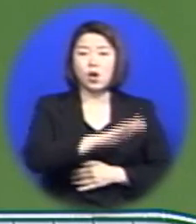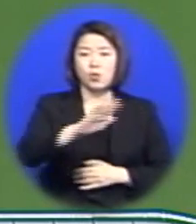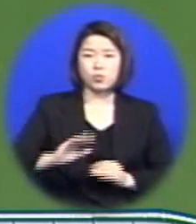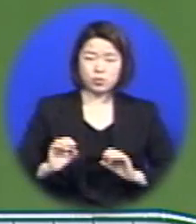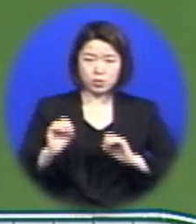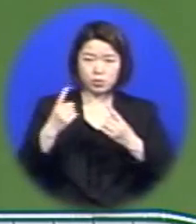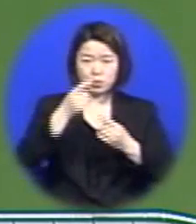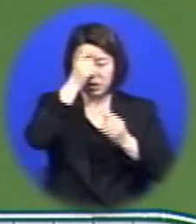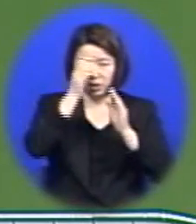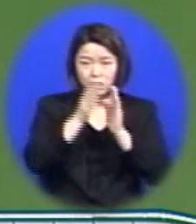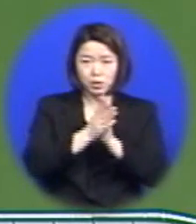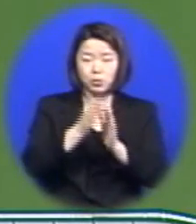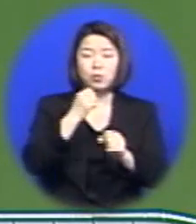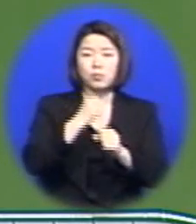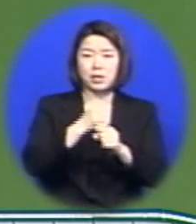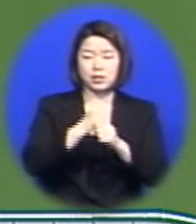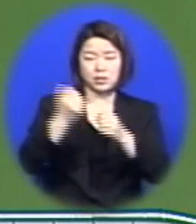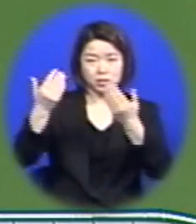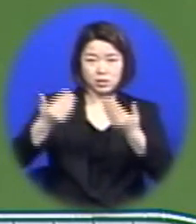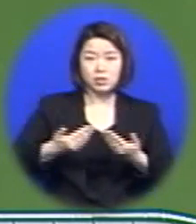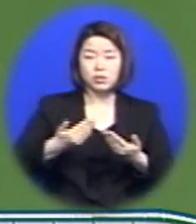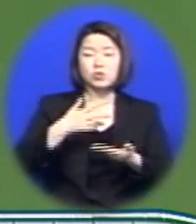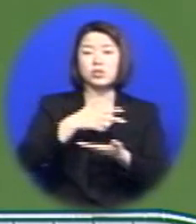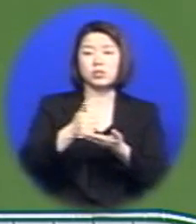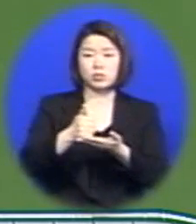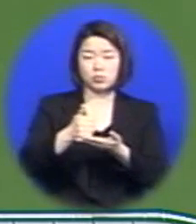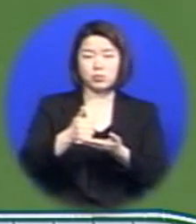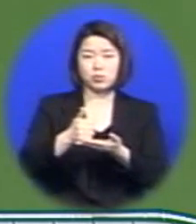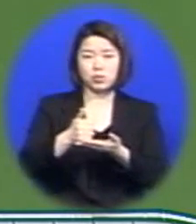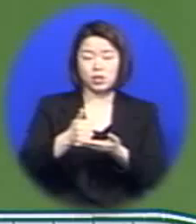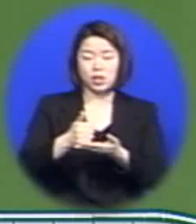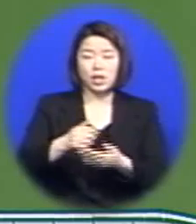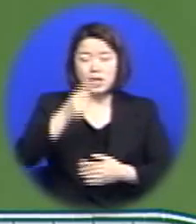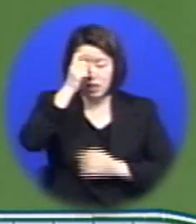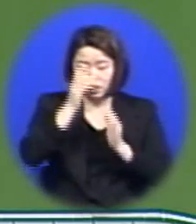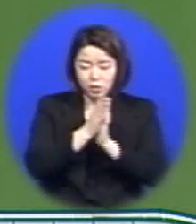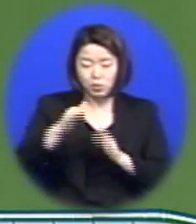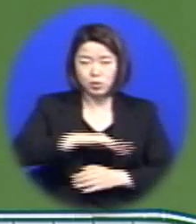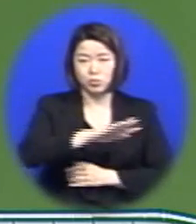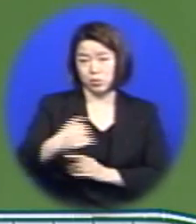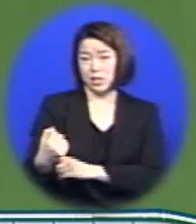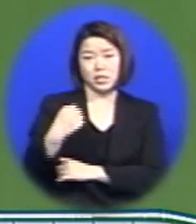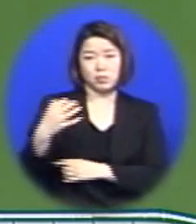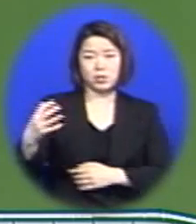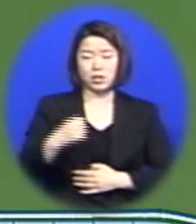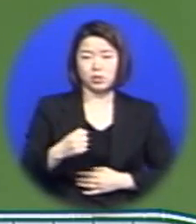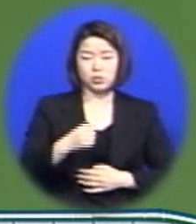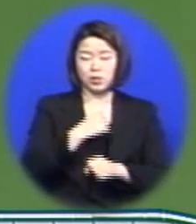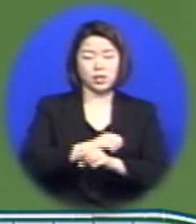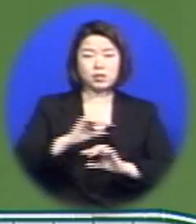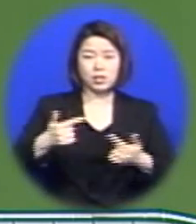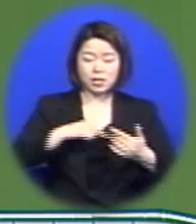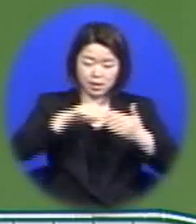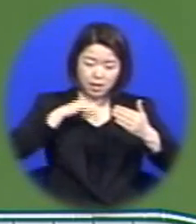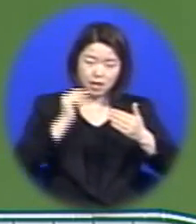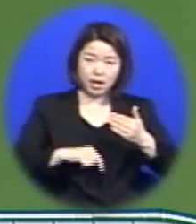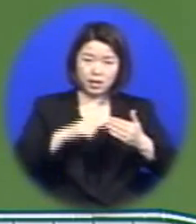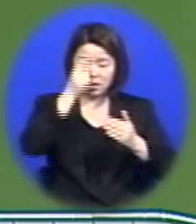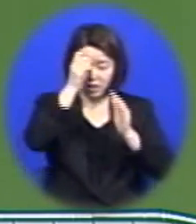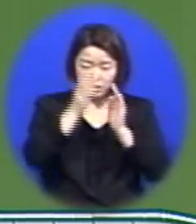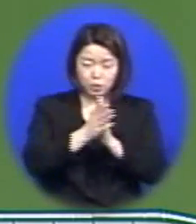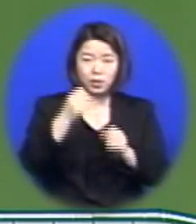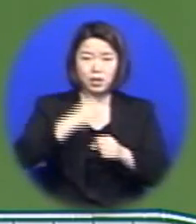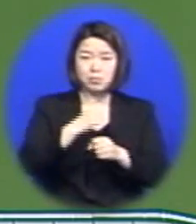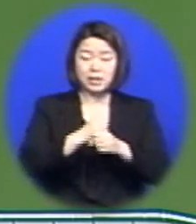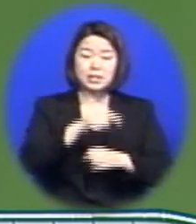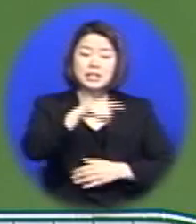기도하게 하시는 그분 기도는 우리 힘으로 하는 거 아닙니다 내 안에 기도하게 하시는 그분으로 인하여